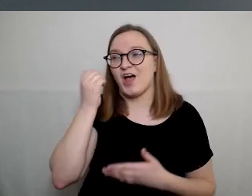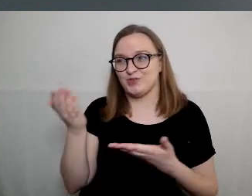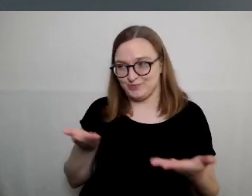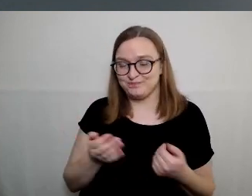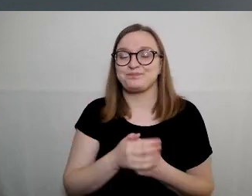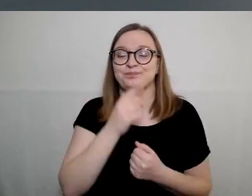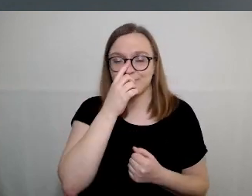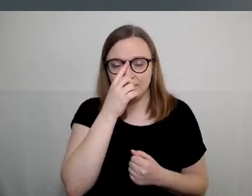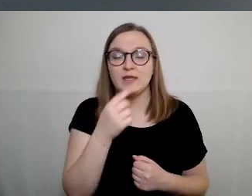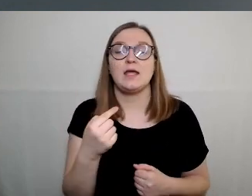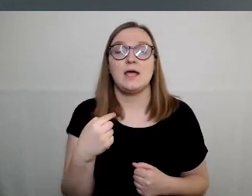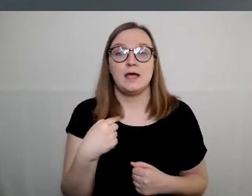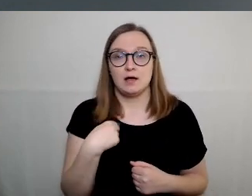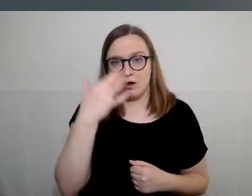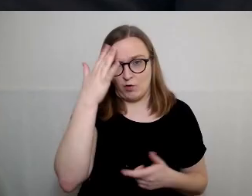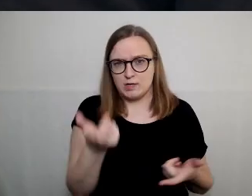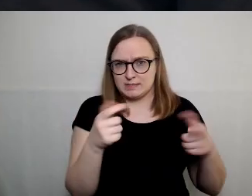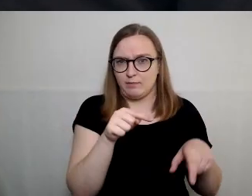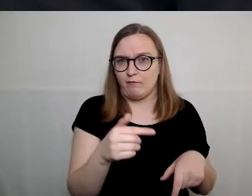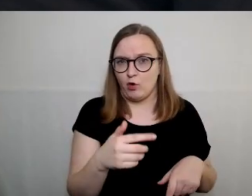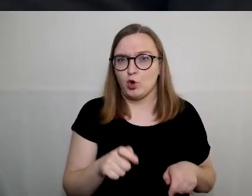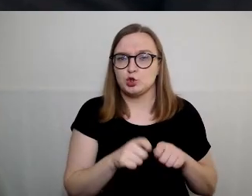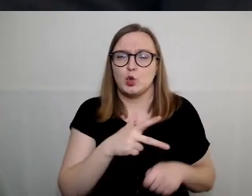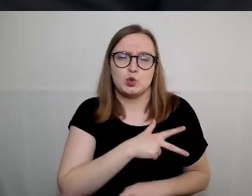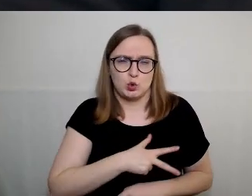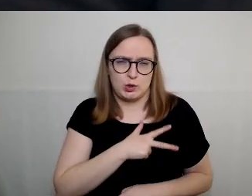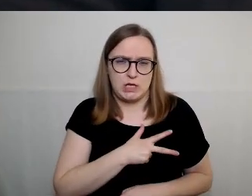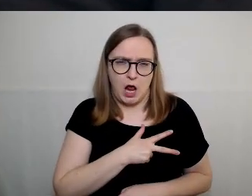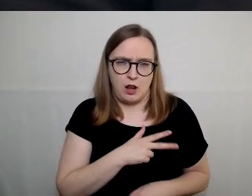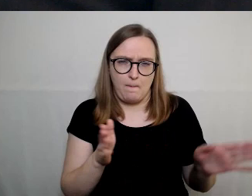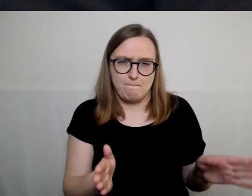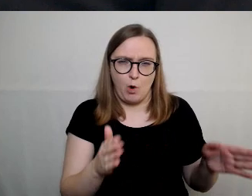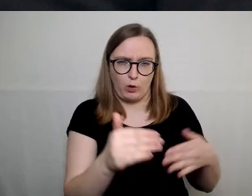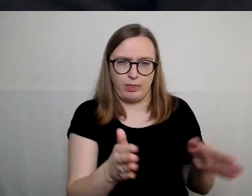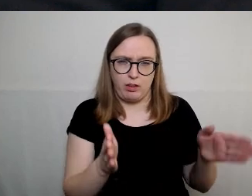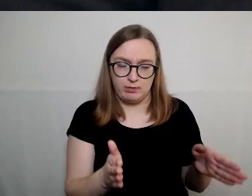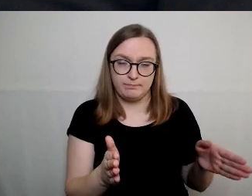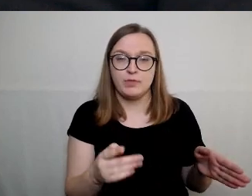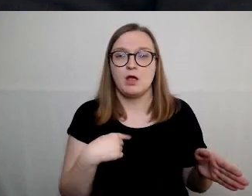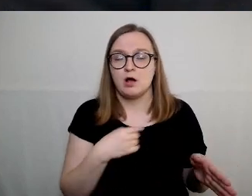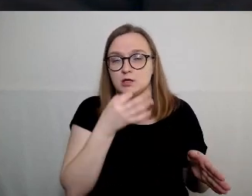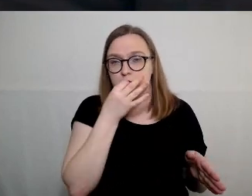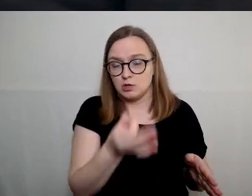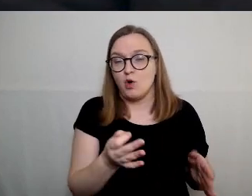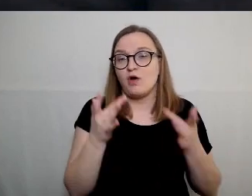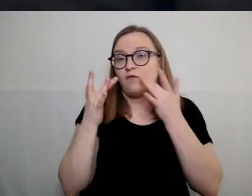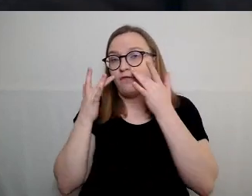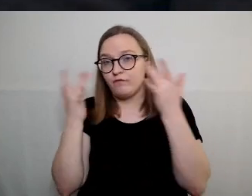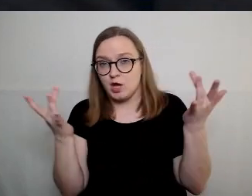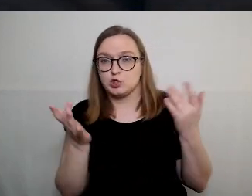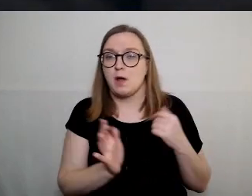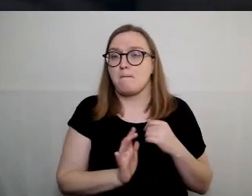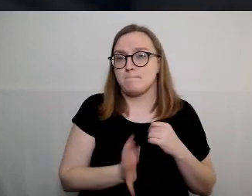na, savivalda tai yra visų pirma socialinis modelis, na, bet žinoma pasisakau už viešą ir privačiąją partnerystę, tą